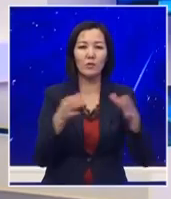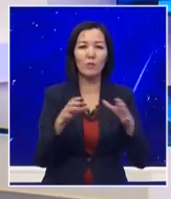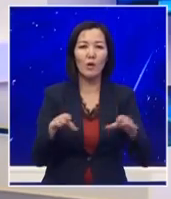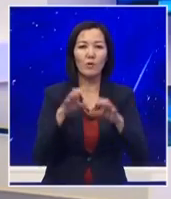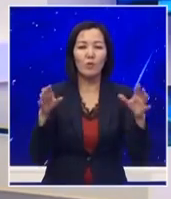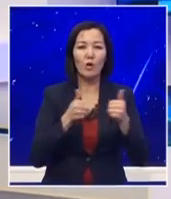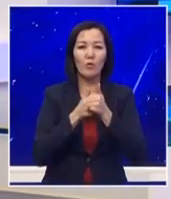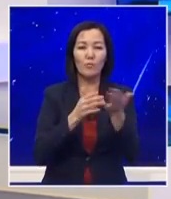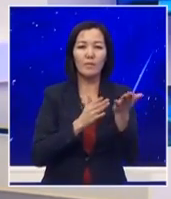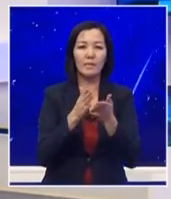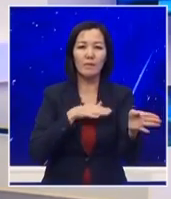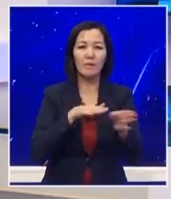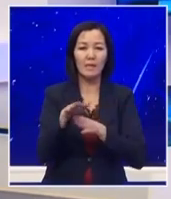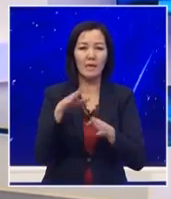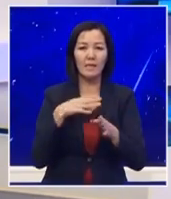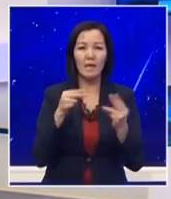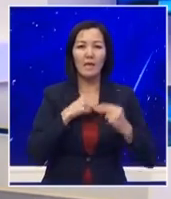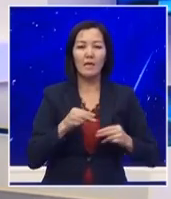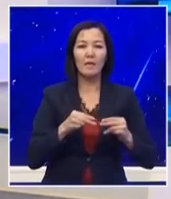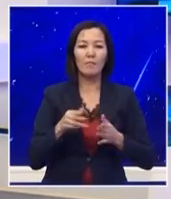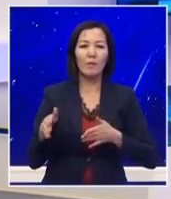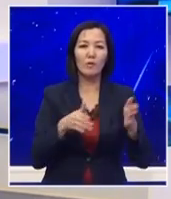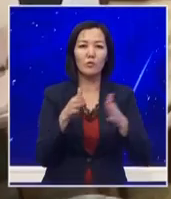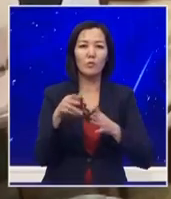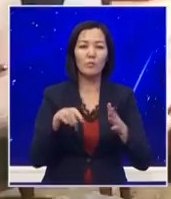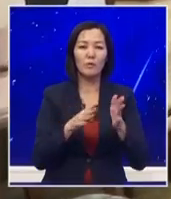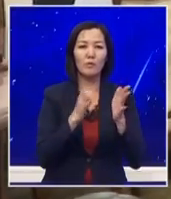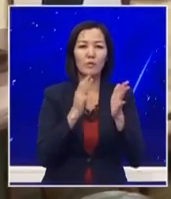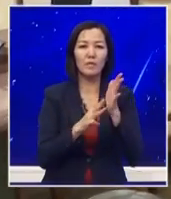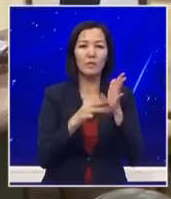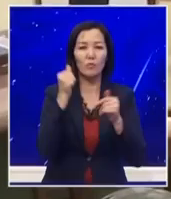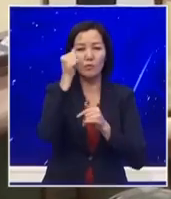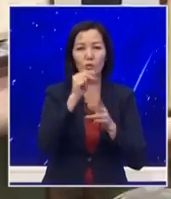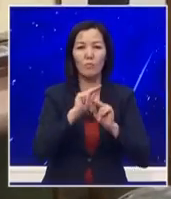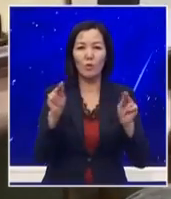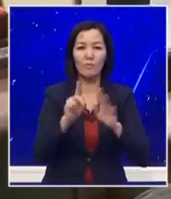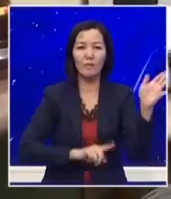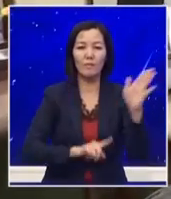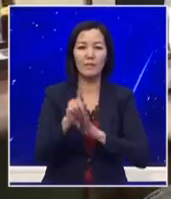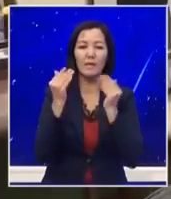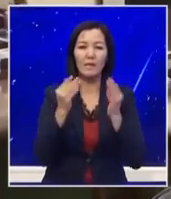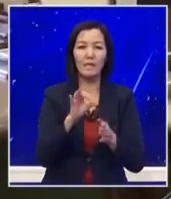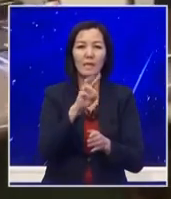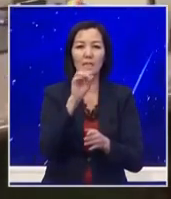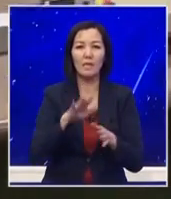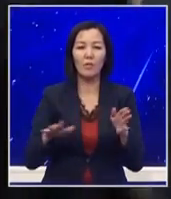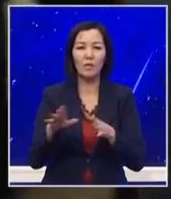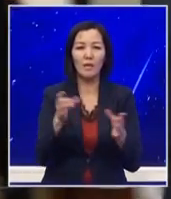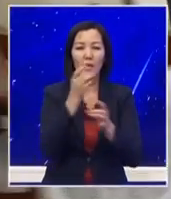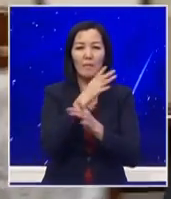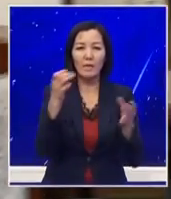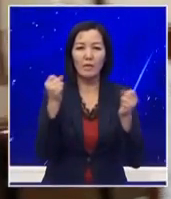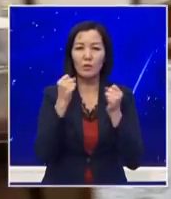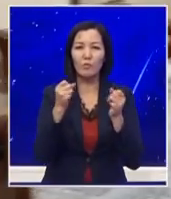төраға орынбасары қызметінде болды. Еңбек жолын 1989 жылы мұғалімдіктен бастады. Кейін Ескелді аудандық